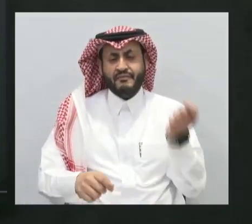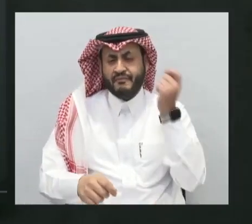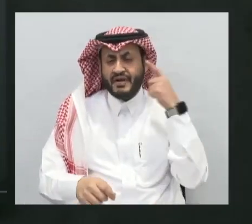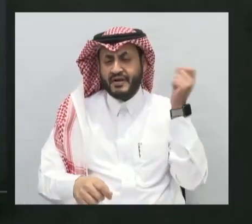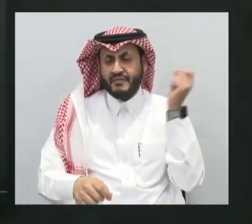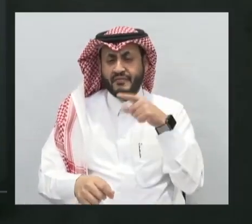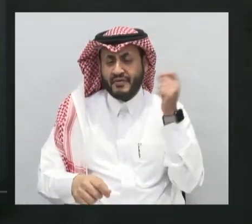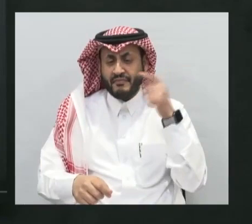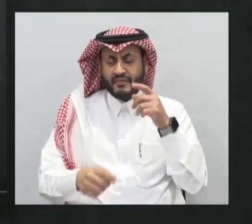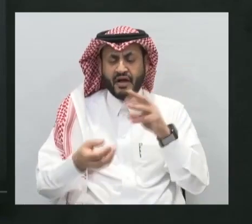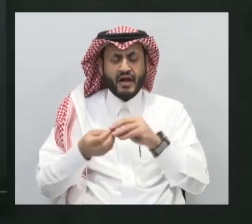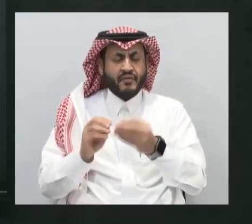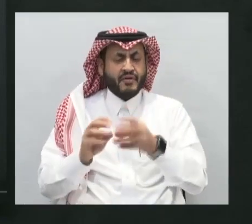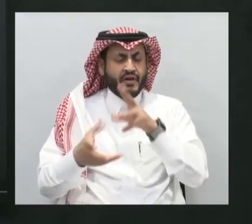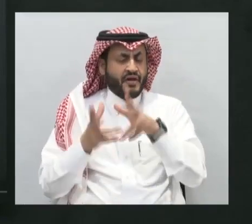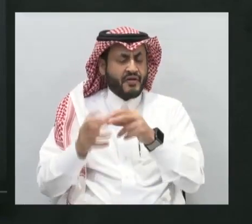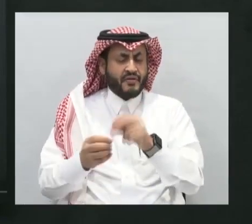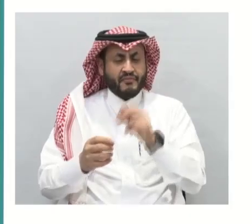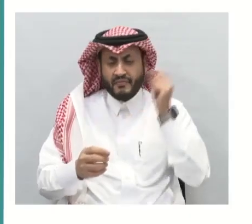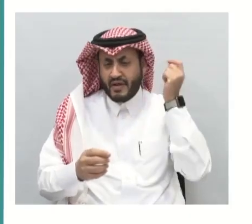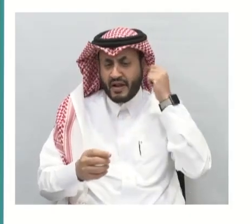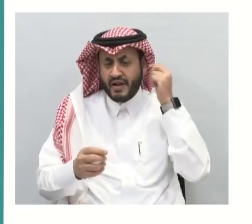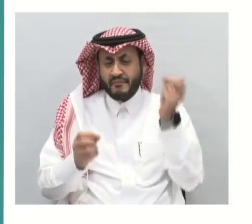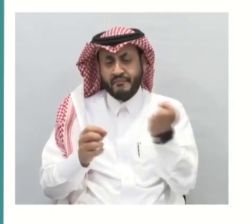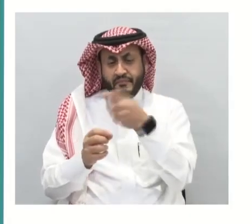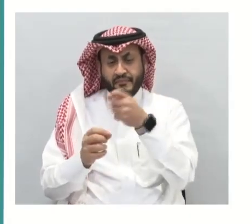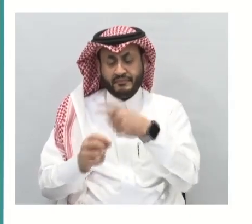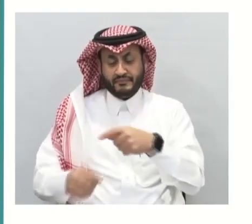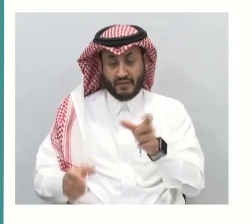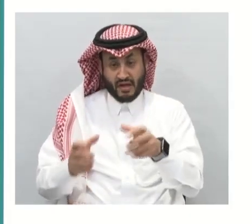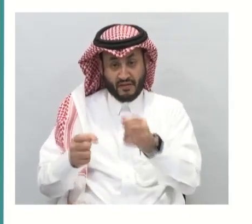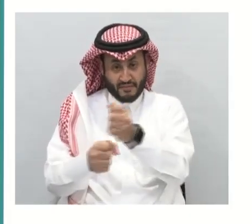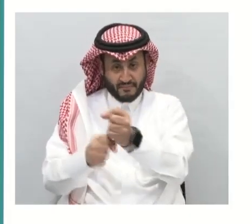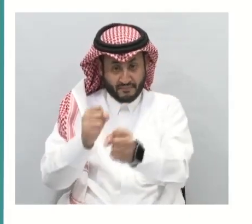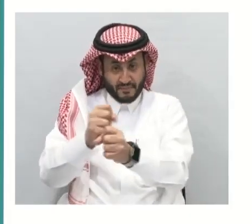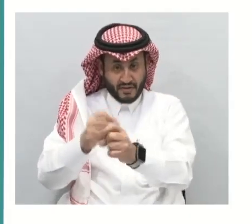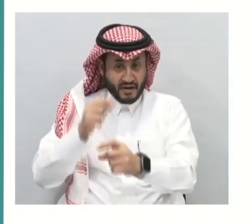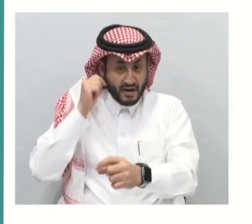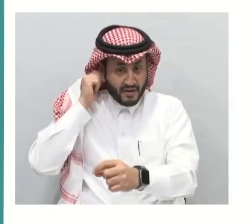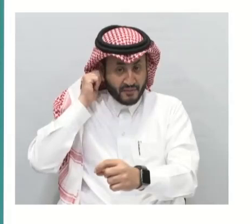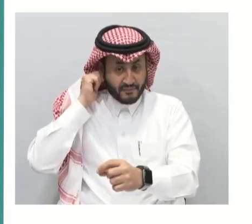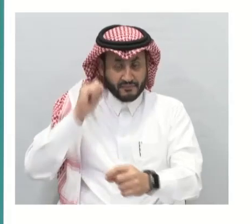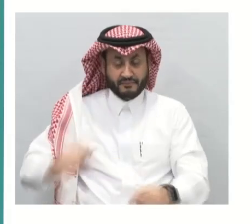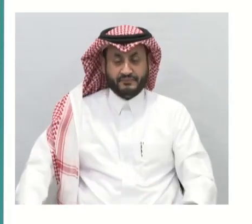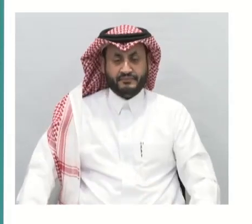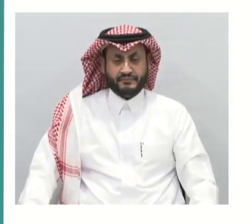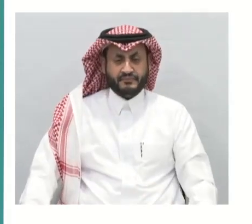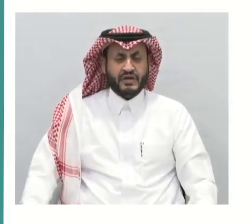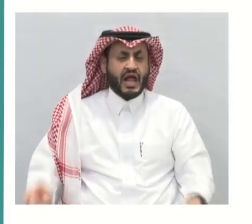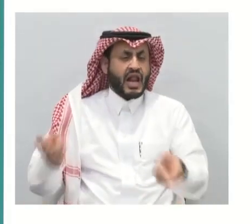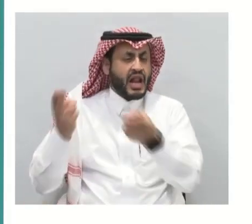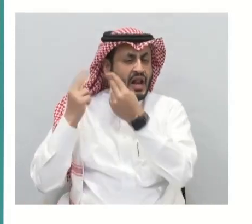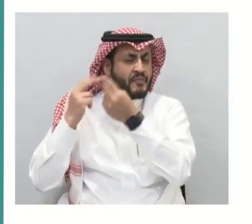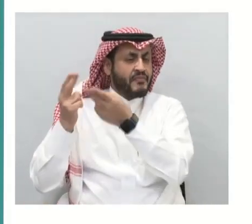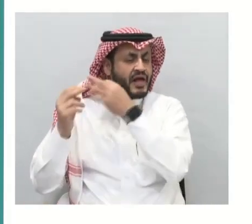السمعي ثم يترجم هذه الرساله هذا هو تركيب الاذن كيف يتم استقبال